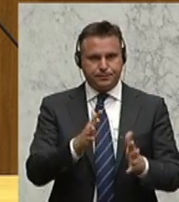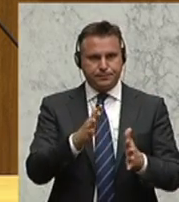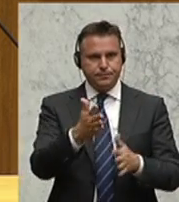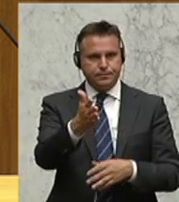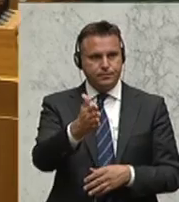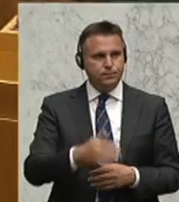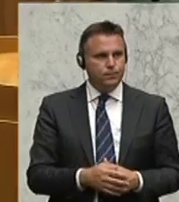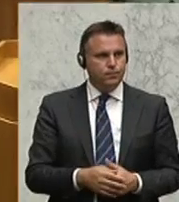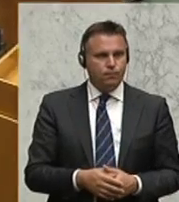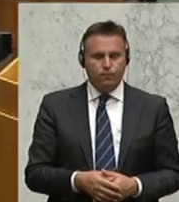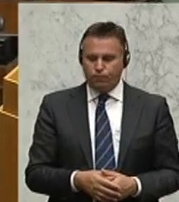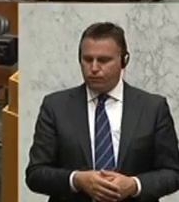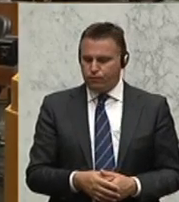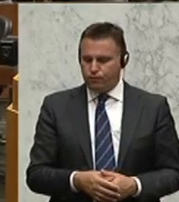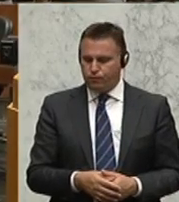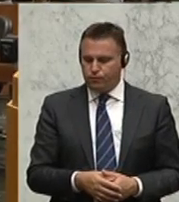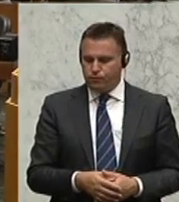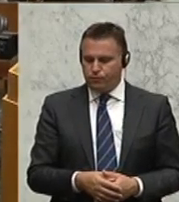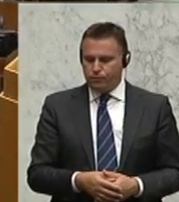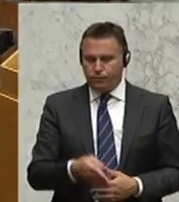möge so Wolfgang Linger von der FPÖ